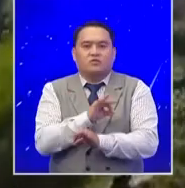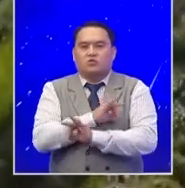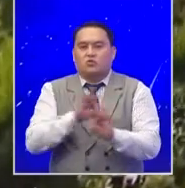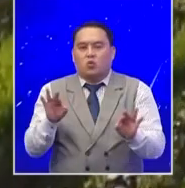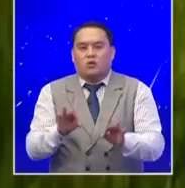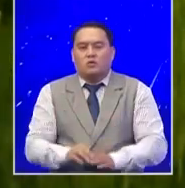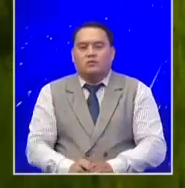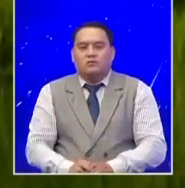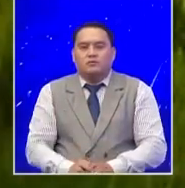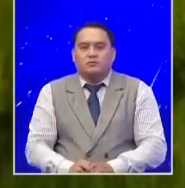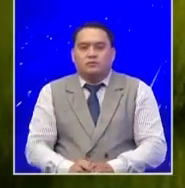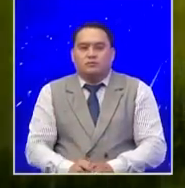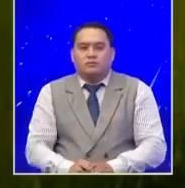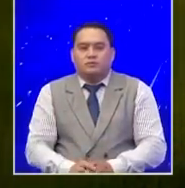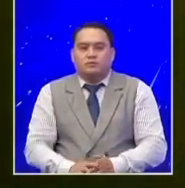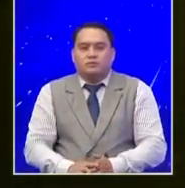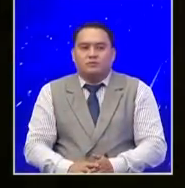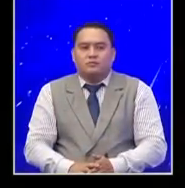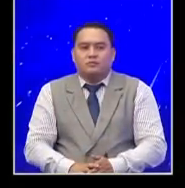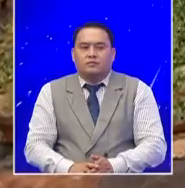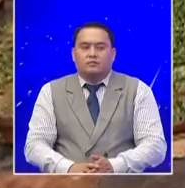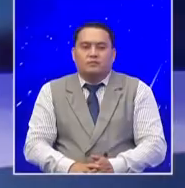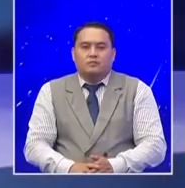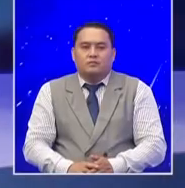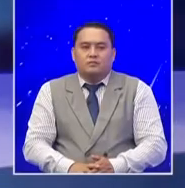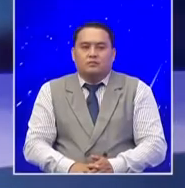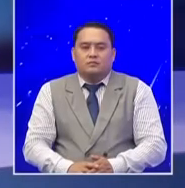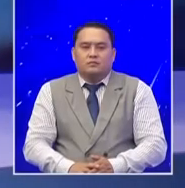четко, качественно и эффективно.